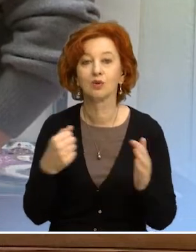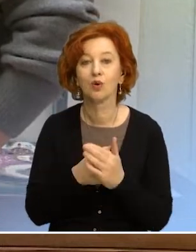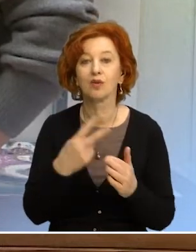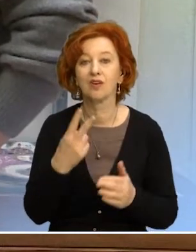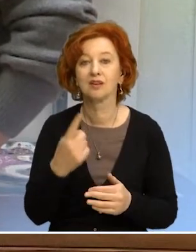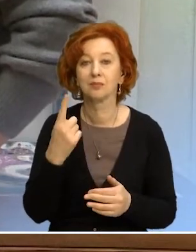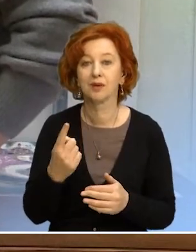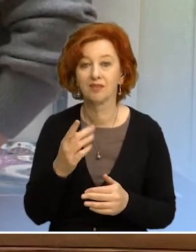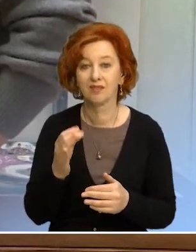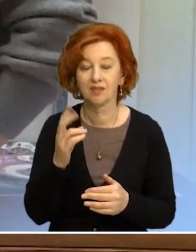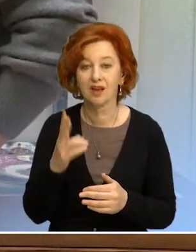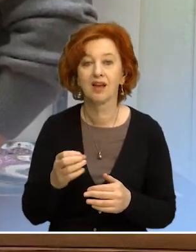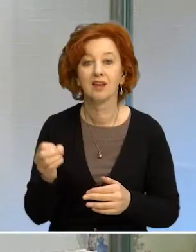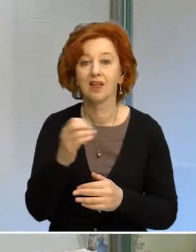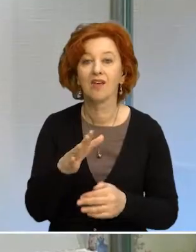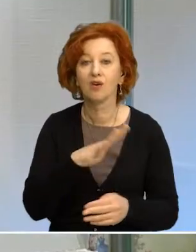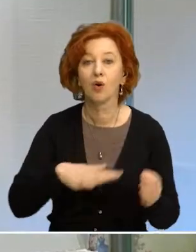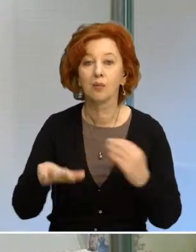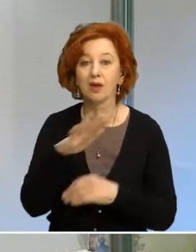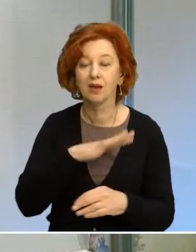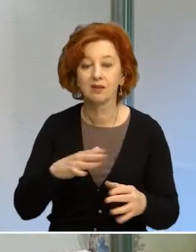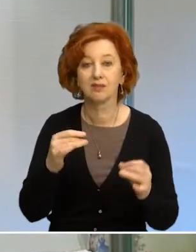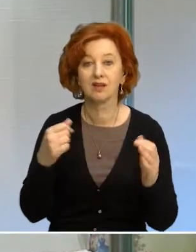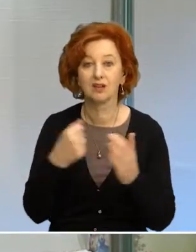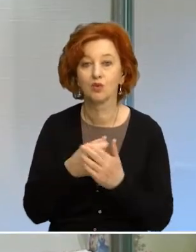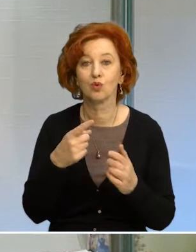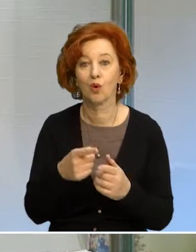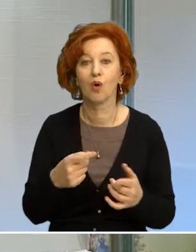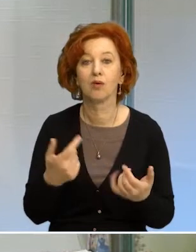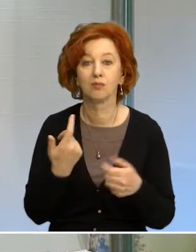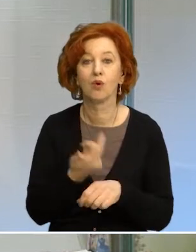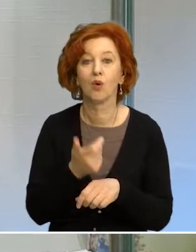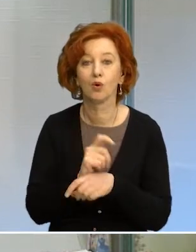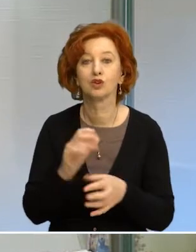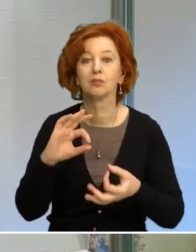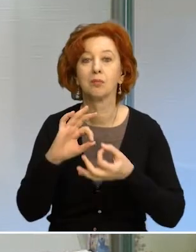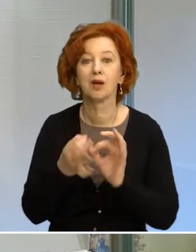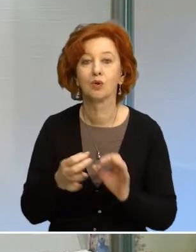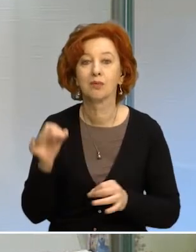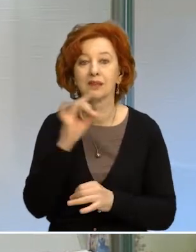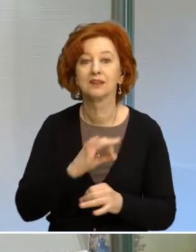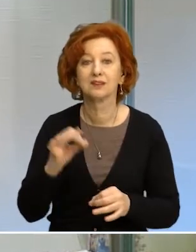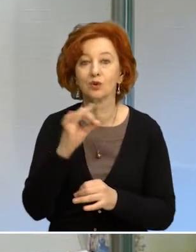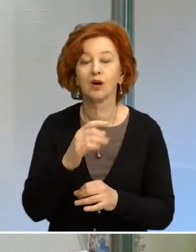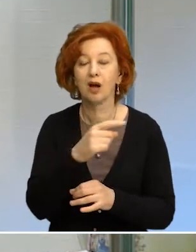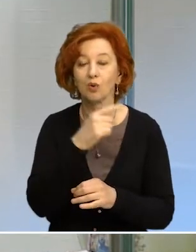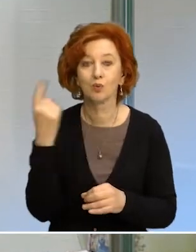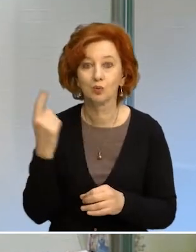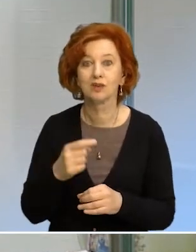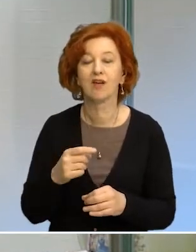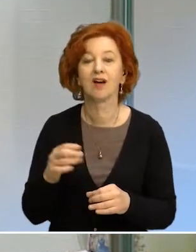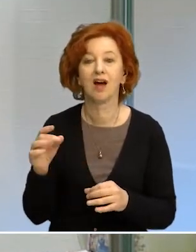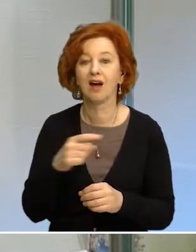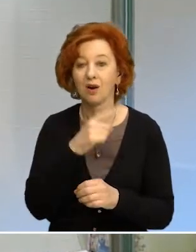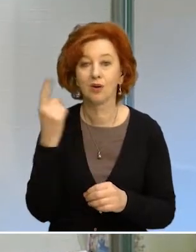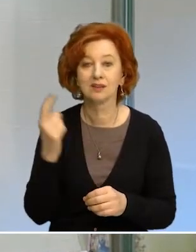века 21-го. От европейского фарфора и, конечно, очень подробно история фарфора русского. Фарфора